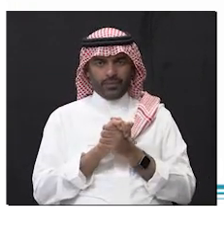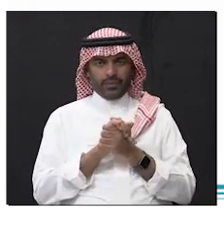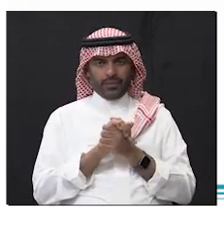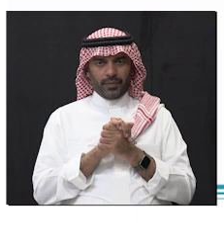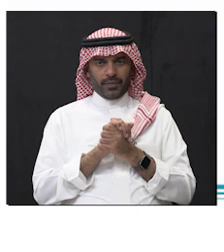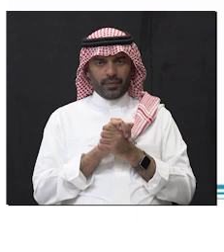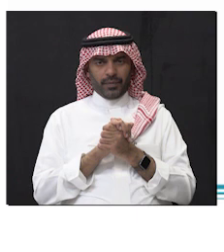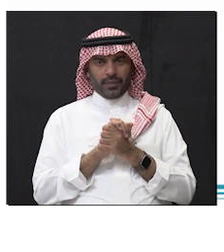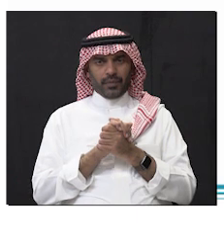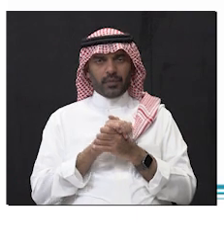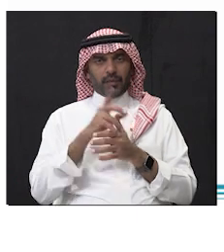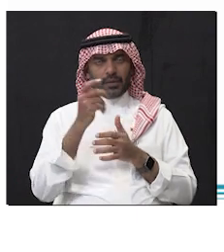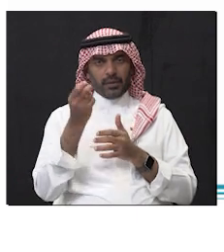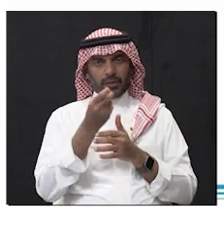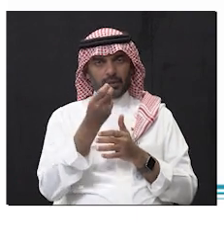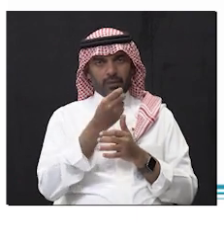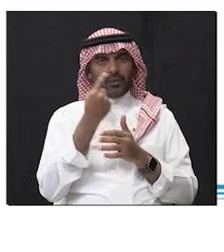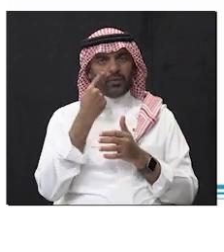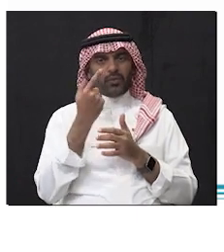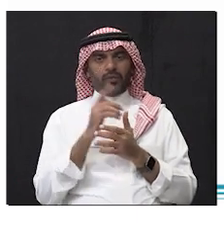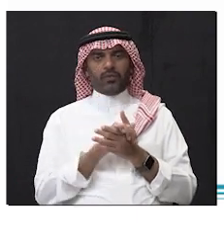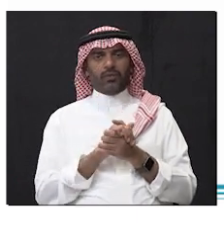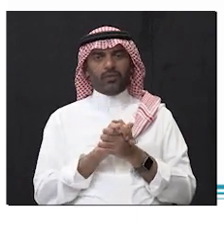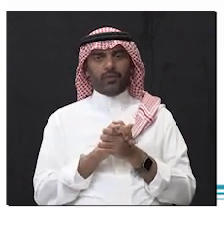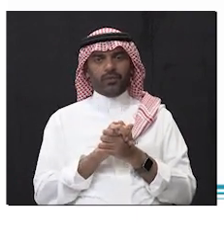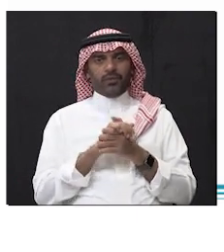أكمل البيانات على الرسم التالي.